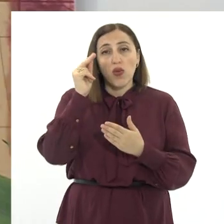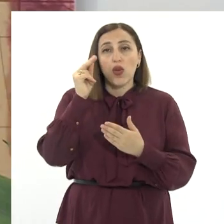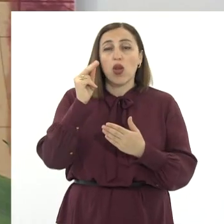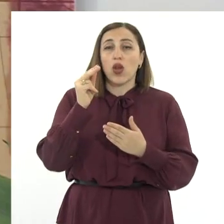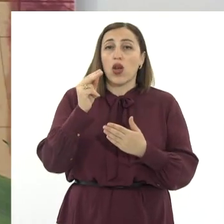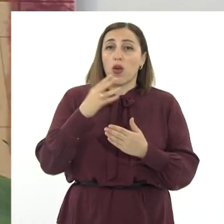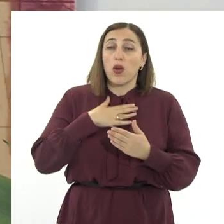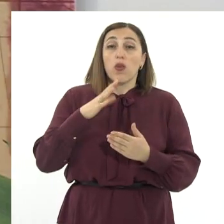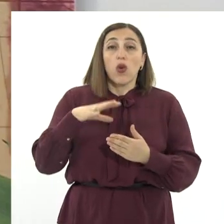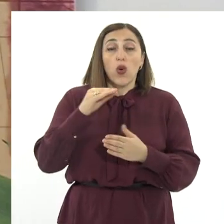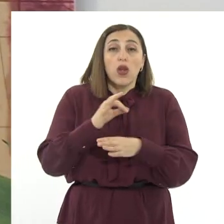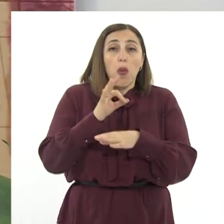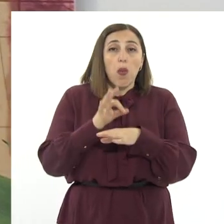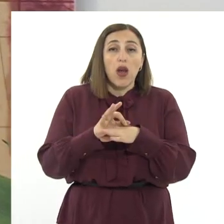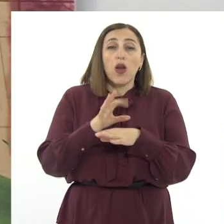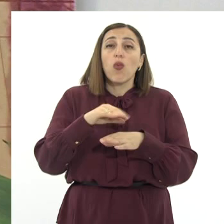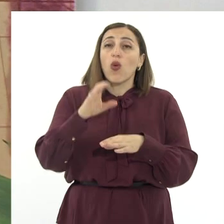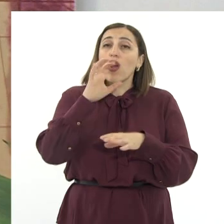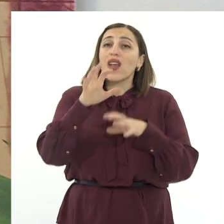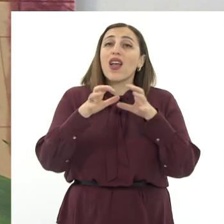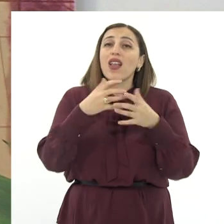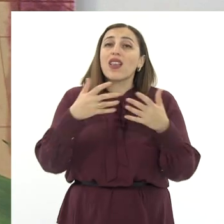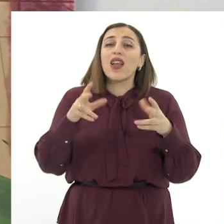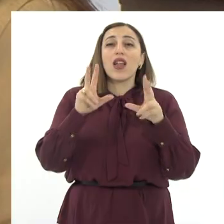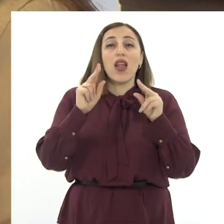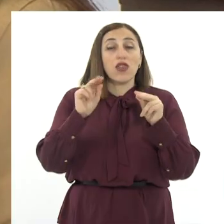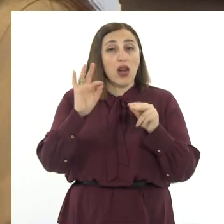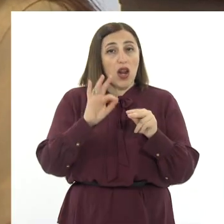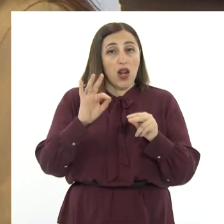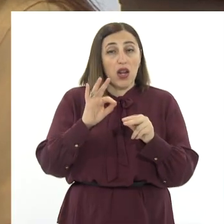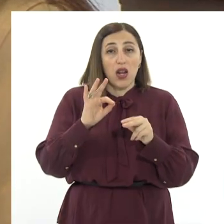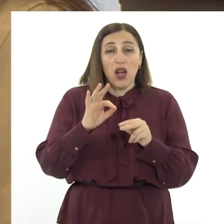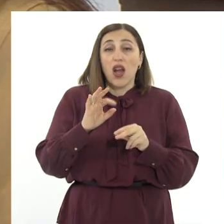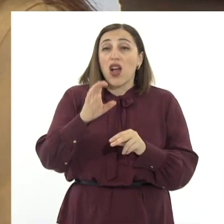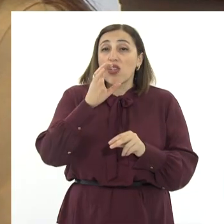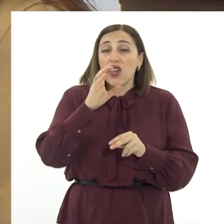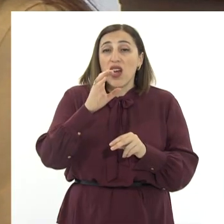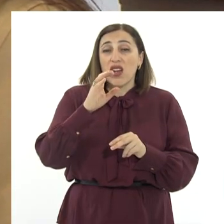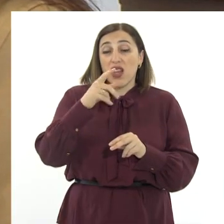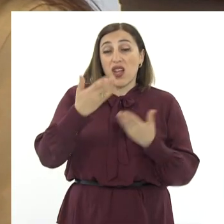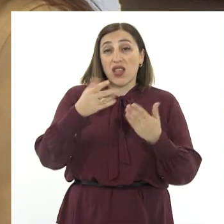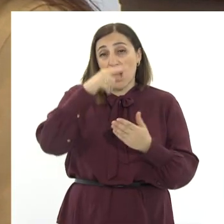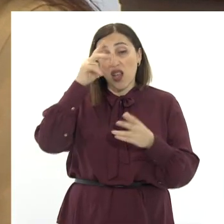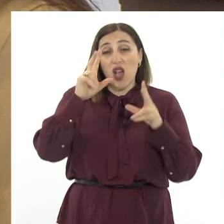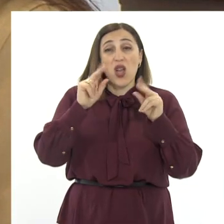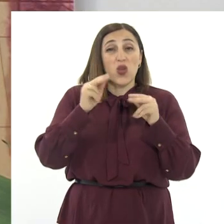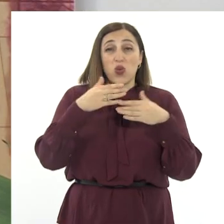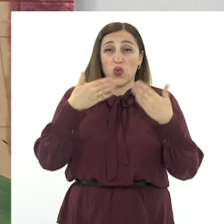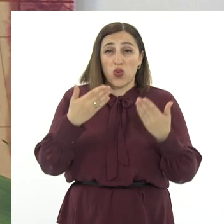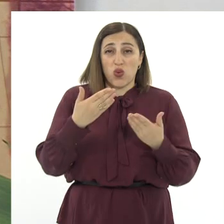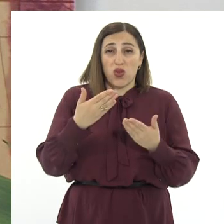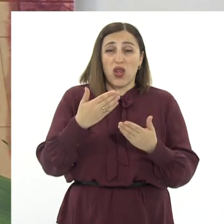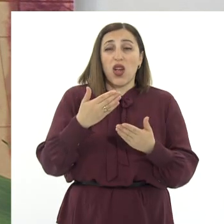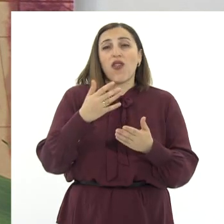որ մենք պատասխանատու ենք նրանց երջանկության համար, հա, շեշտեմ, որ դժբախտացնել շանը, անունը դնել վարժեցում